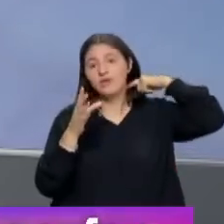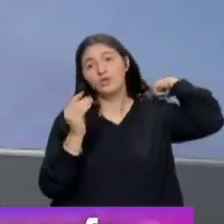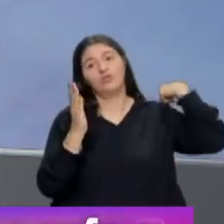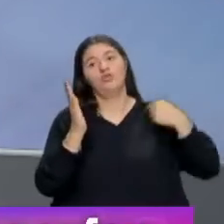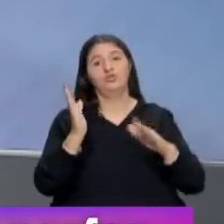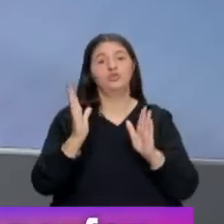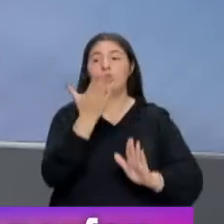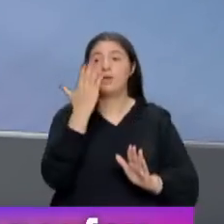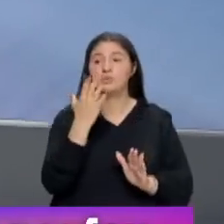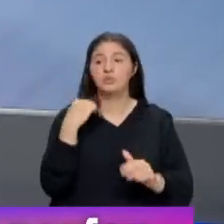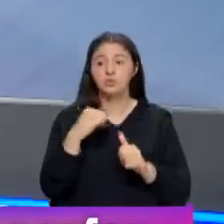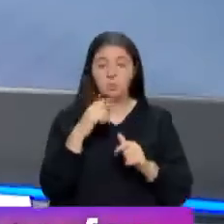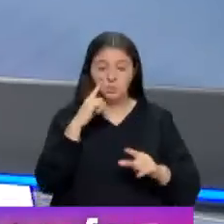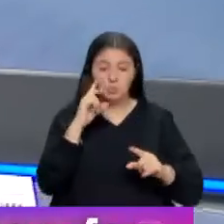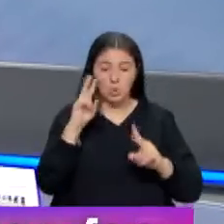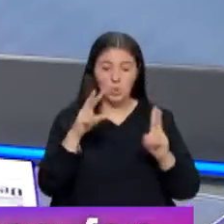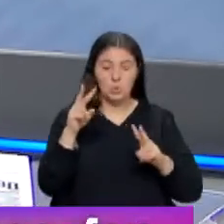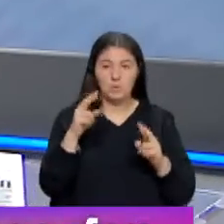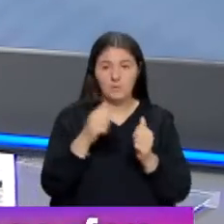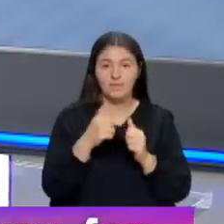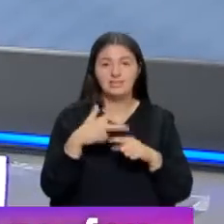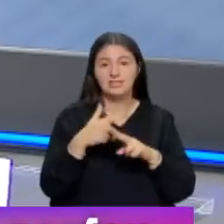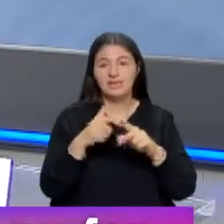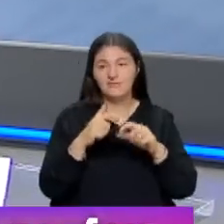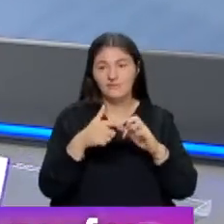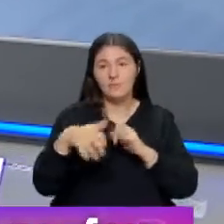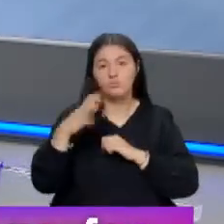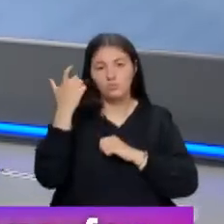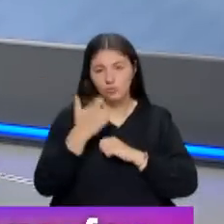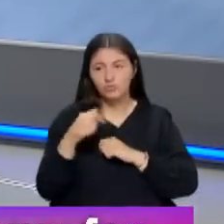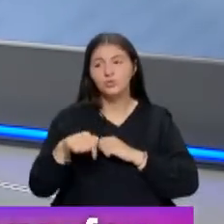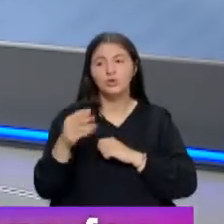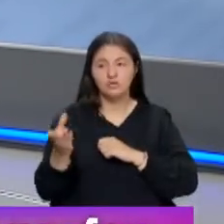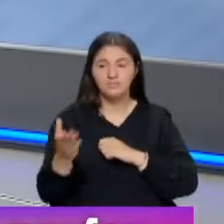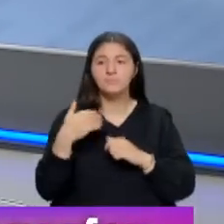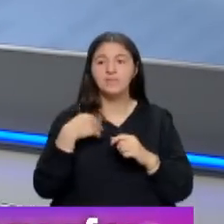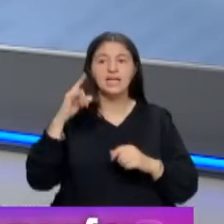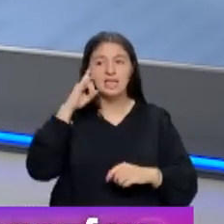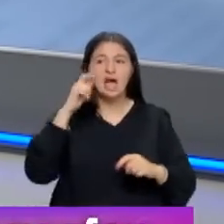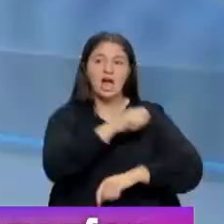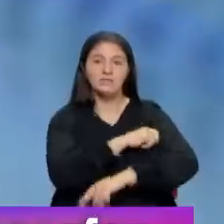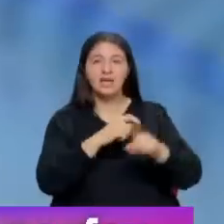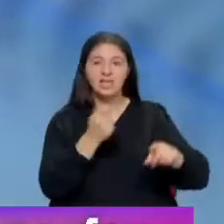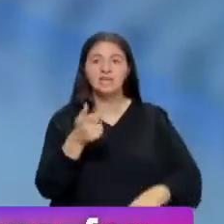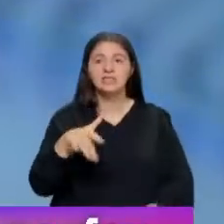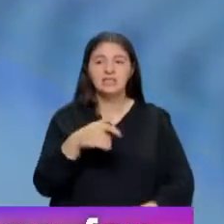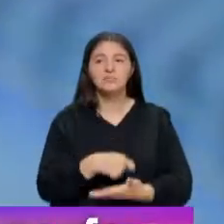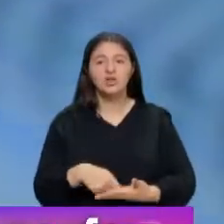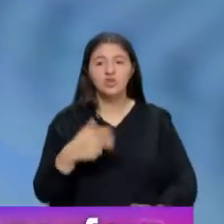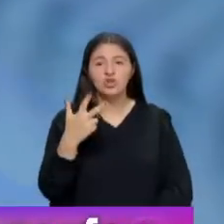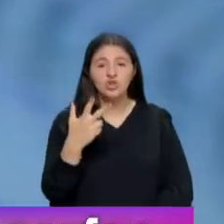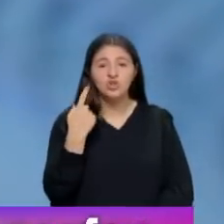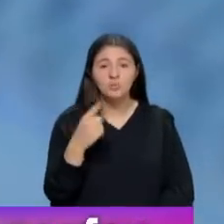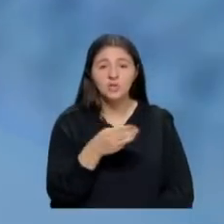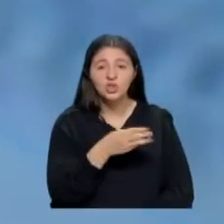çarpıcı yine görüntülerle Zafer söken Gülten sorumlumuz burada olacak bizde kıskanan Almanya'da işsizlik